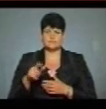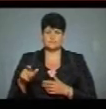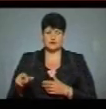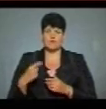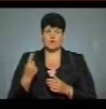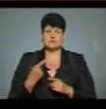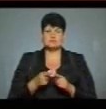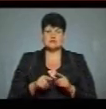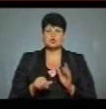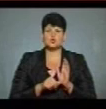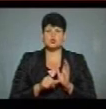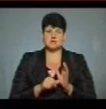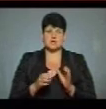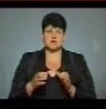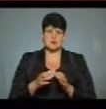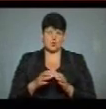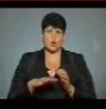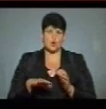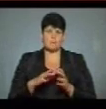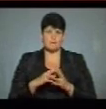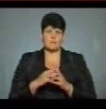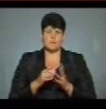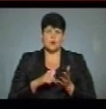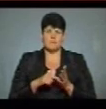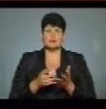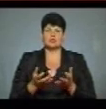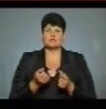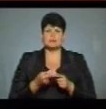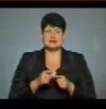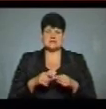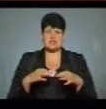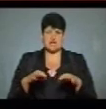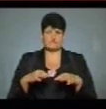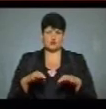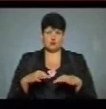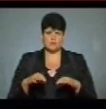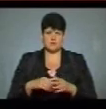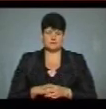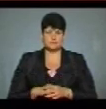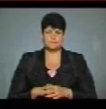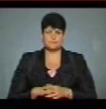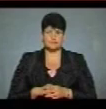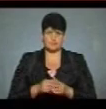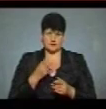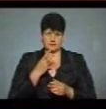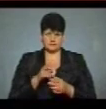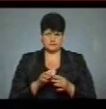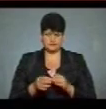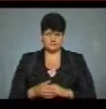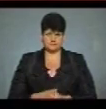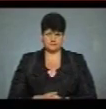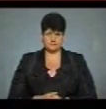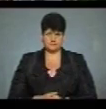це шоста громада, яка отримала такий автомобіль, каже директор обласного департаменту соцполітики Вадим Боярський. Подробиці знає Тарас